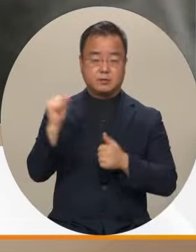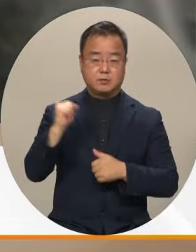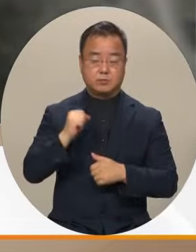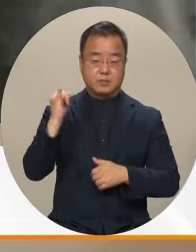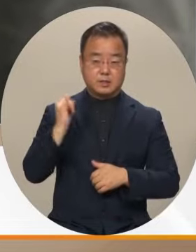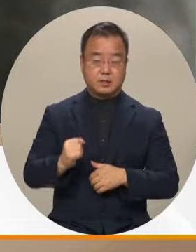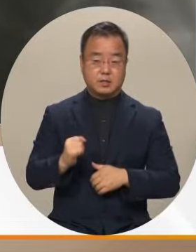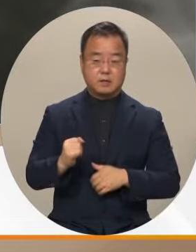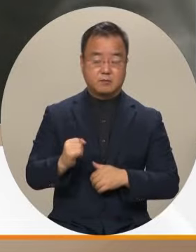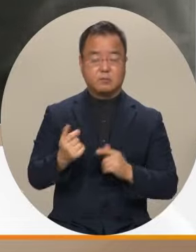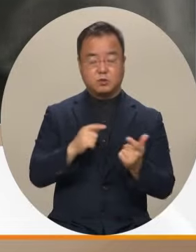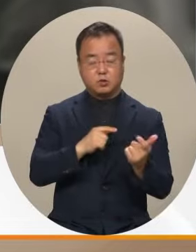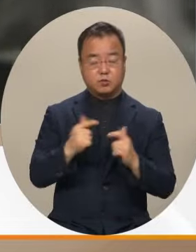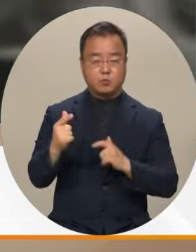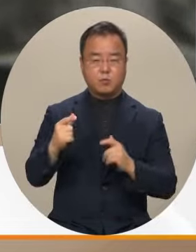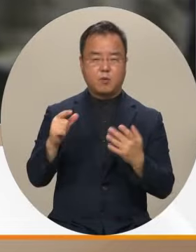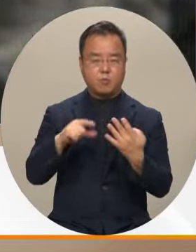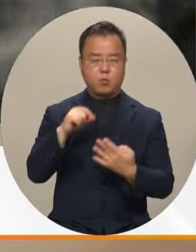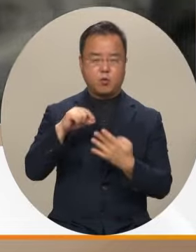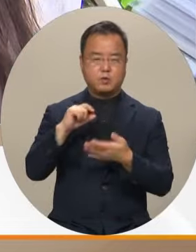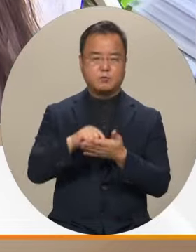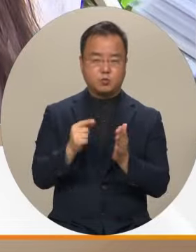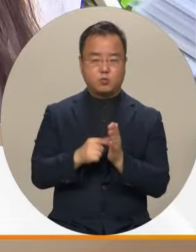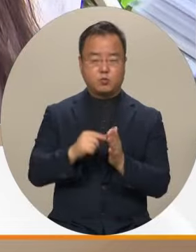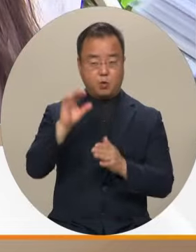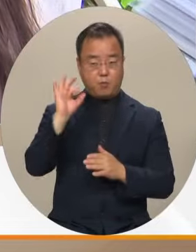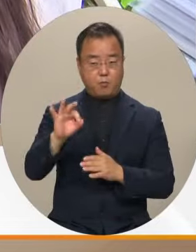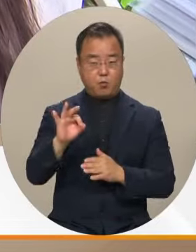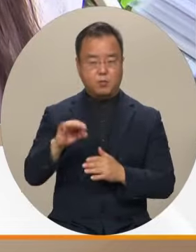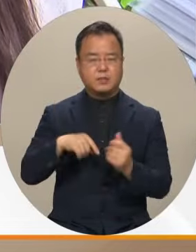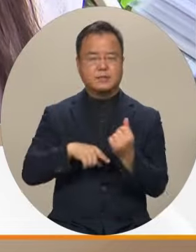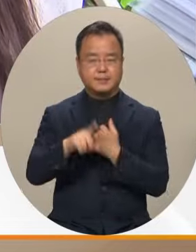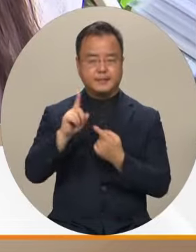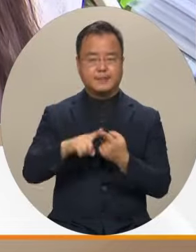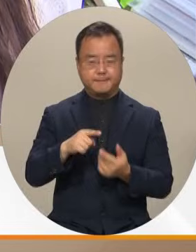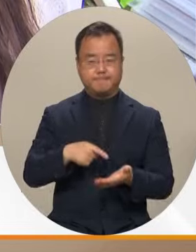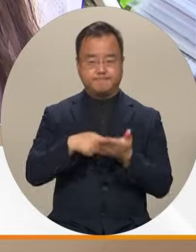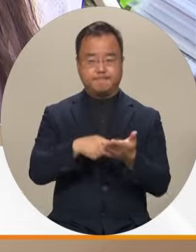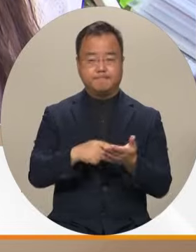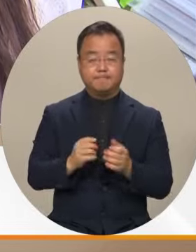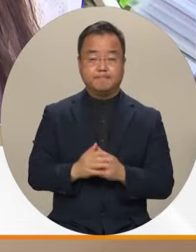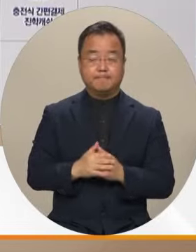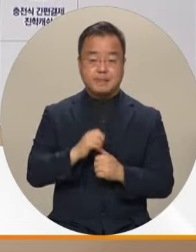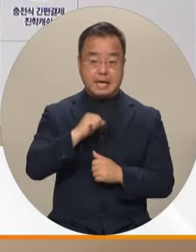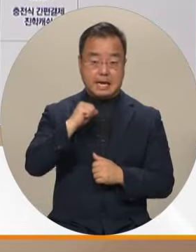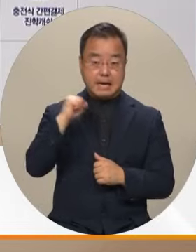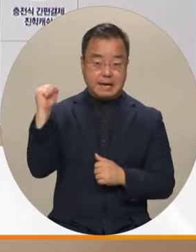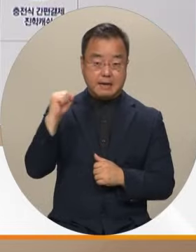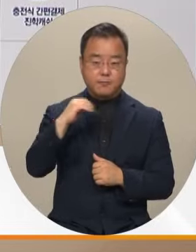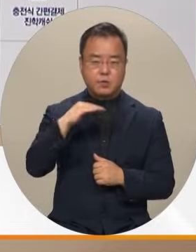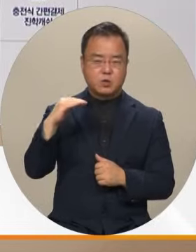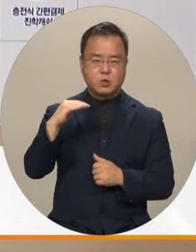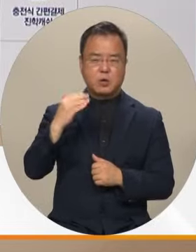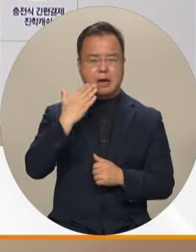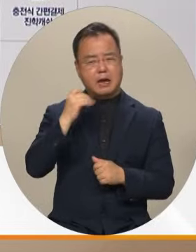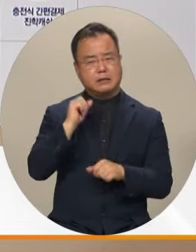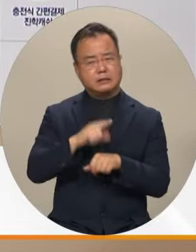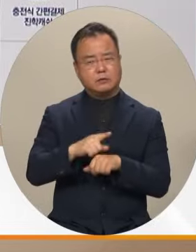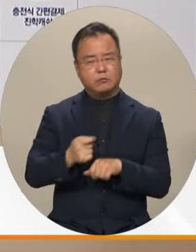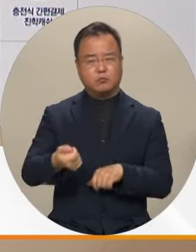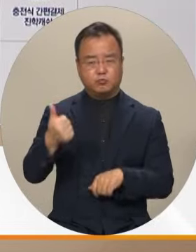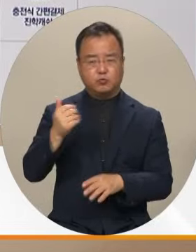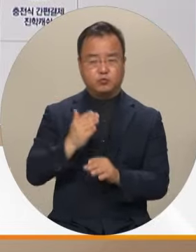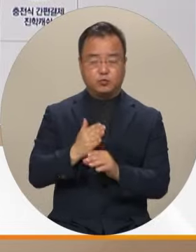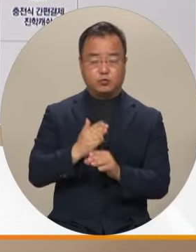전형과 모집 단위를 중심으로 소신껏 원서를 구성하는 것입니다 어 이럴 경우 합격 가능성이 낮을 수밖에 없기 때문에 수능에 대한